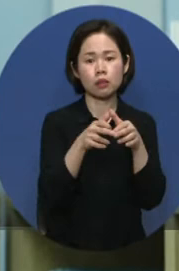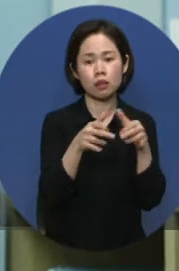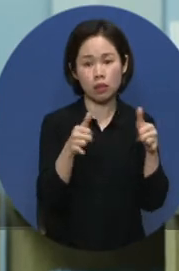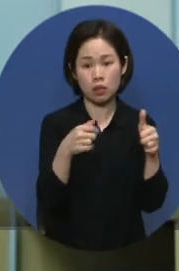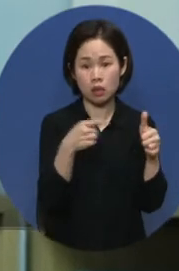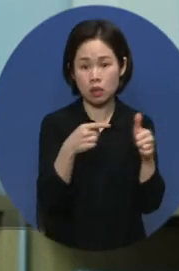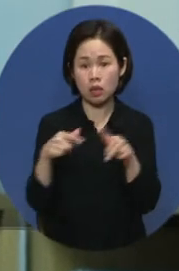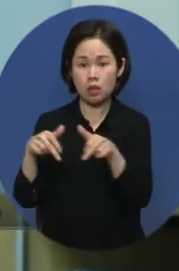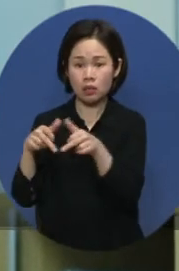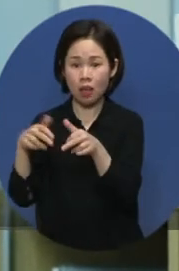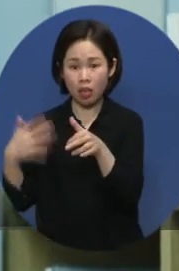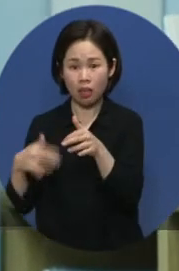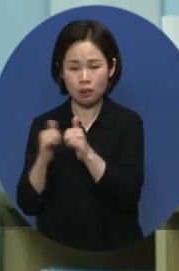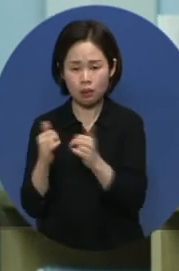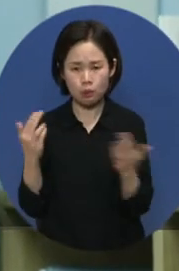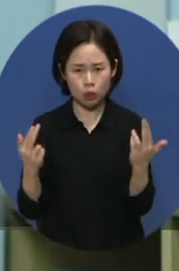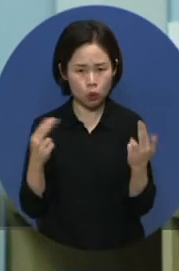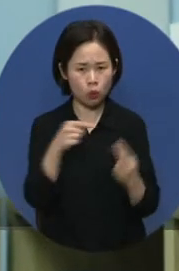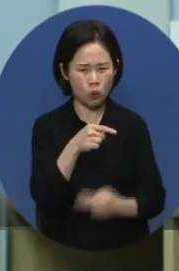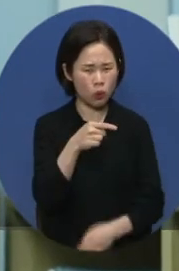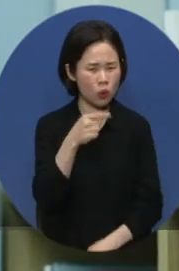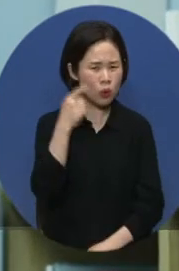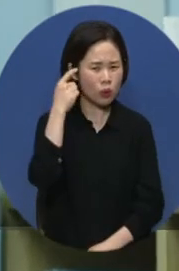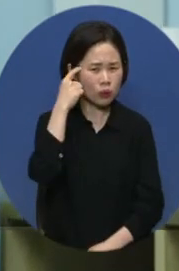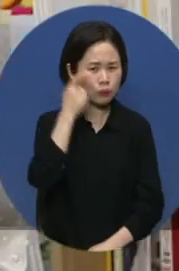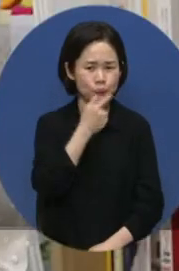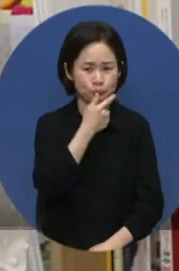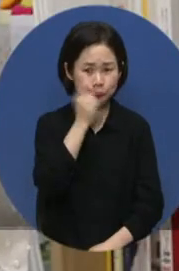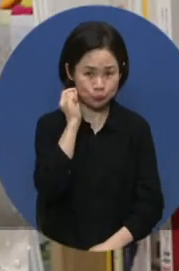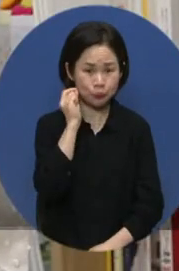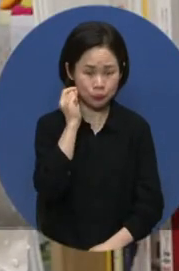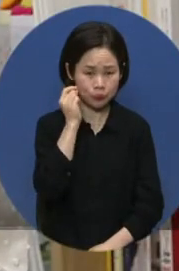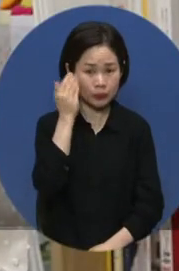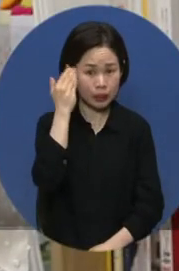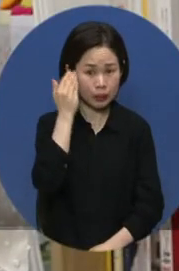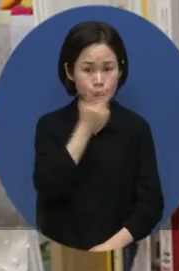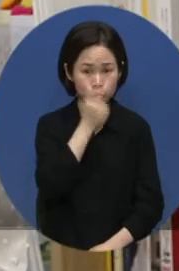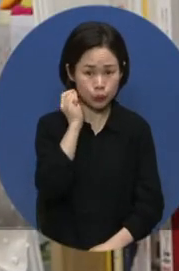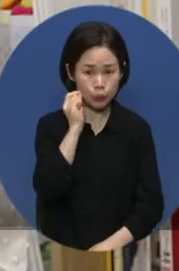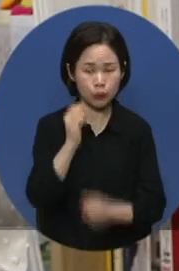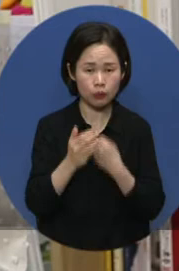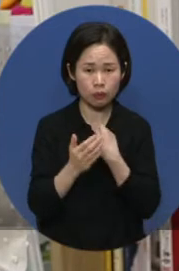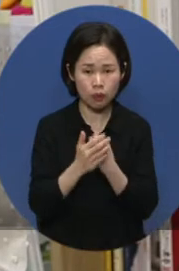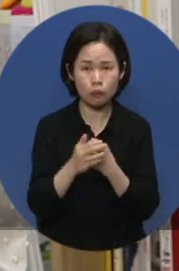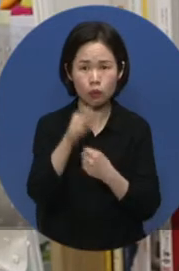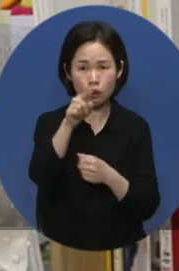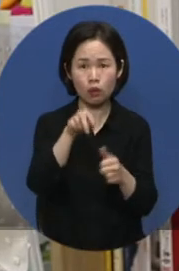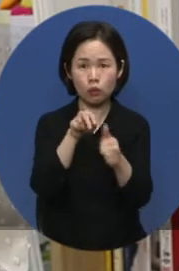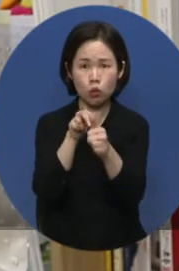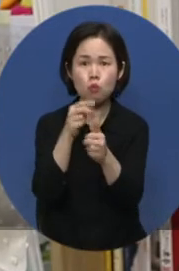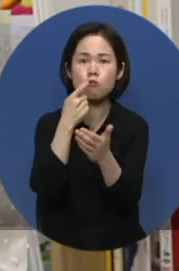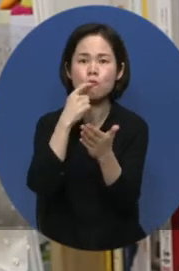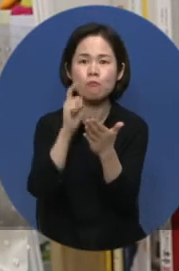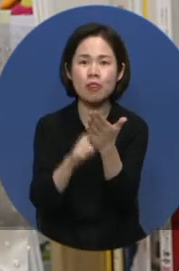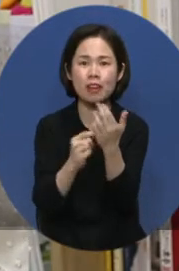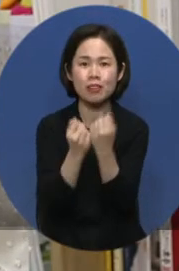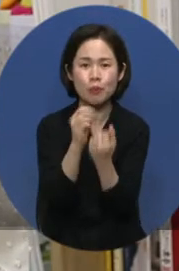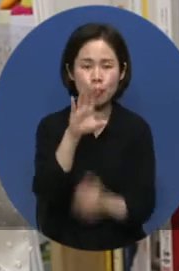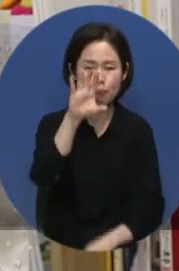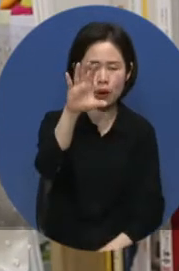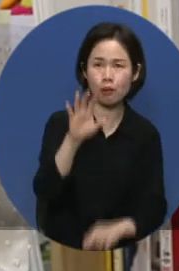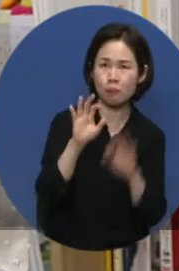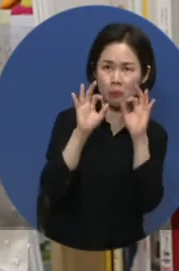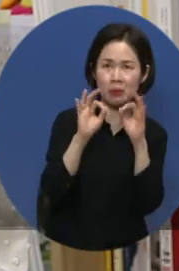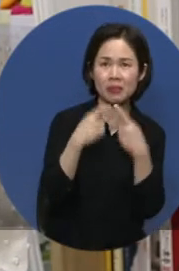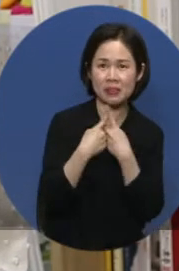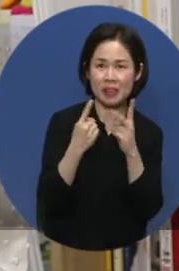비장애인에 비해 인지적인 부분에서 어려움이 있기 때문에 기존의 정보를 쉽게만 바꾼다고 하면 충분히 이해하고 그걸 또 자기